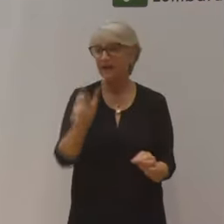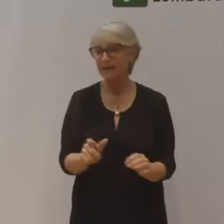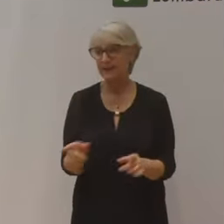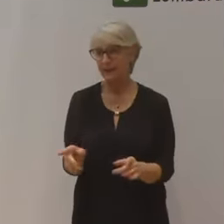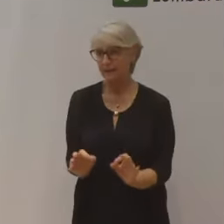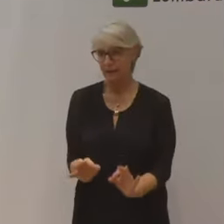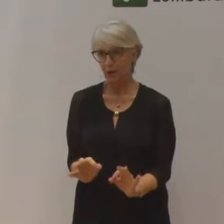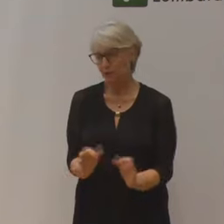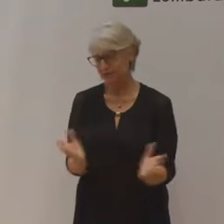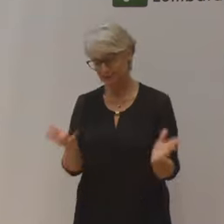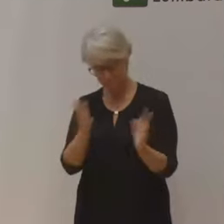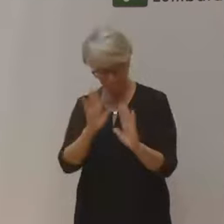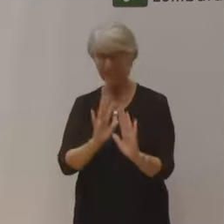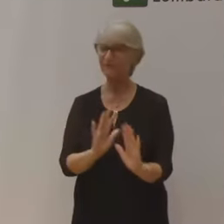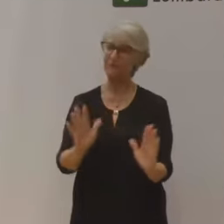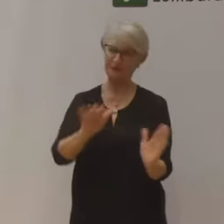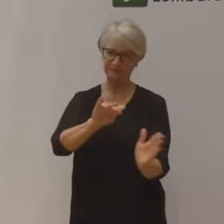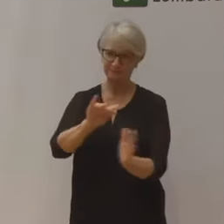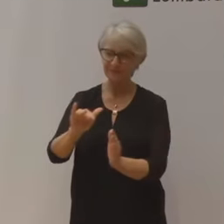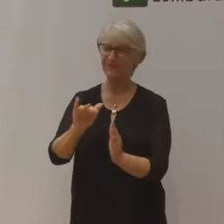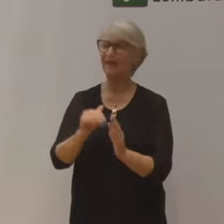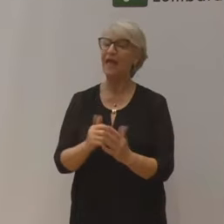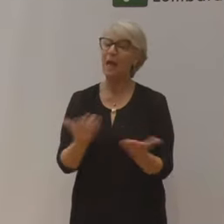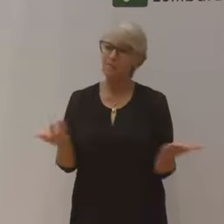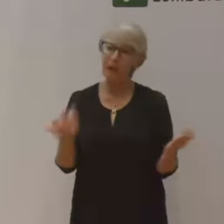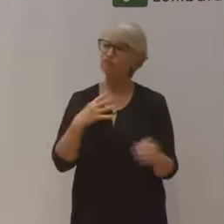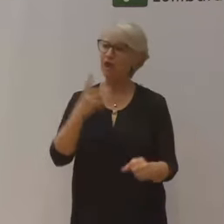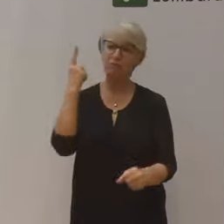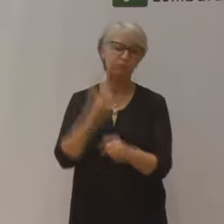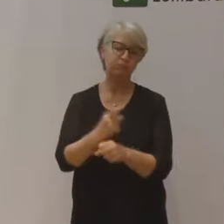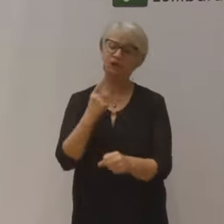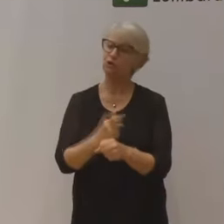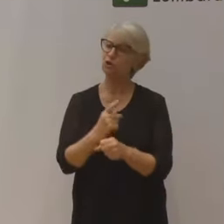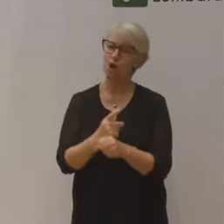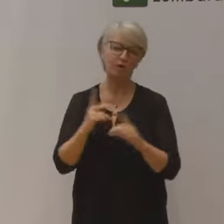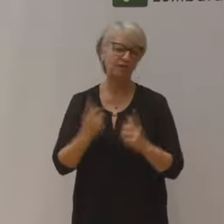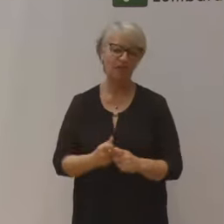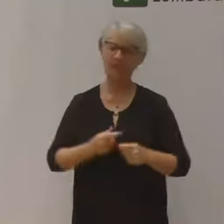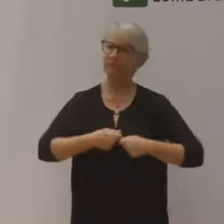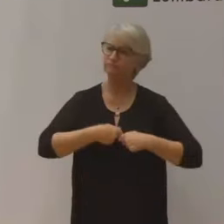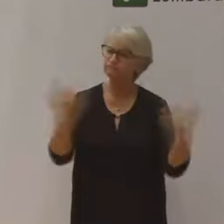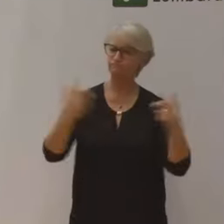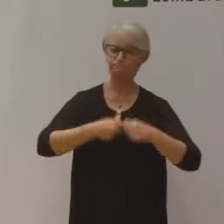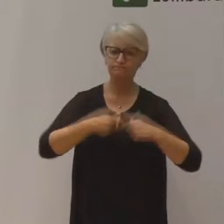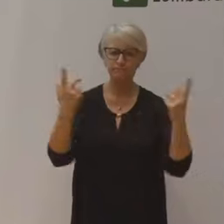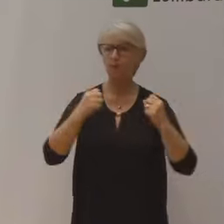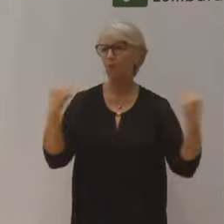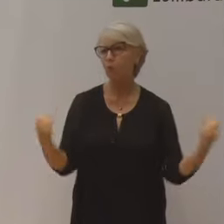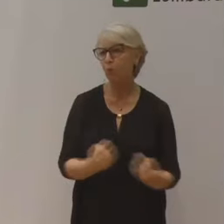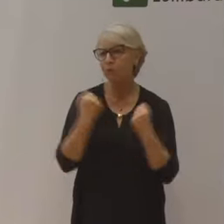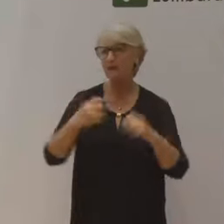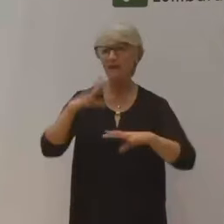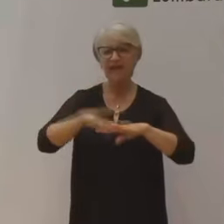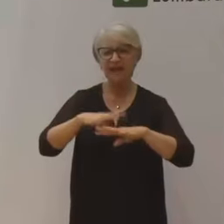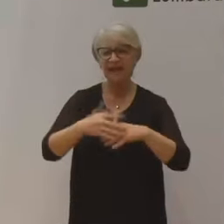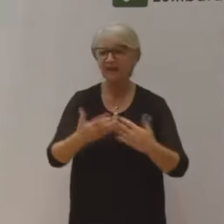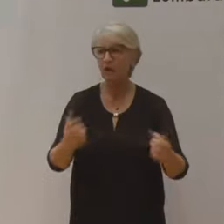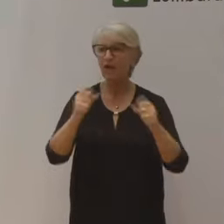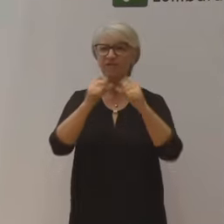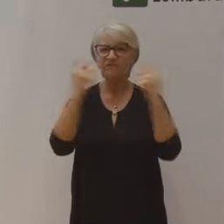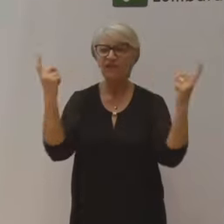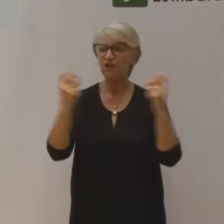ancora, mettiamola così. Molto la Katie. Però c'è bisogno che questo esca, quindi forse pubblicizzarli anche sulle reti locali, farli vedere